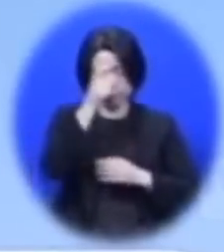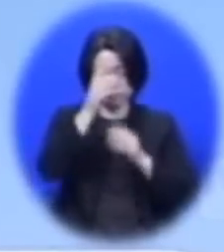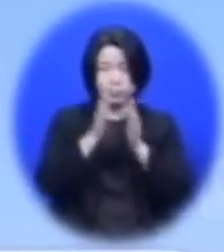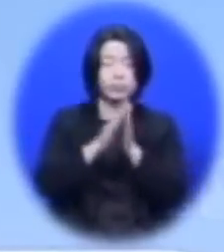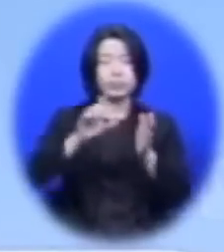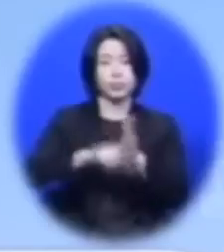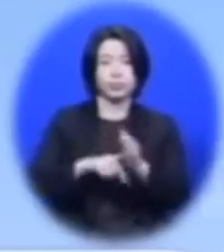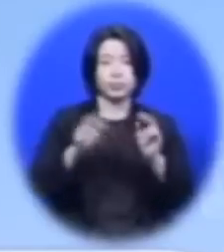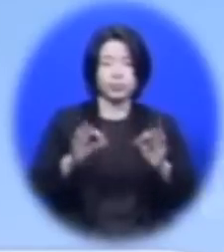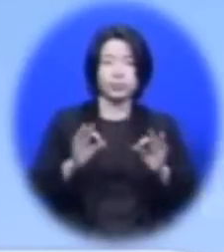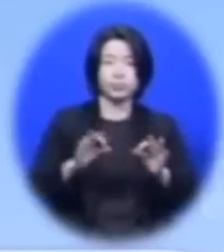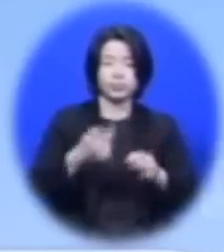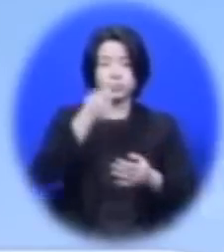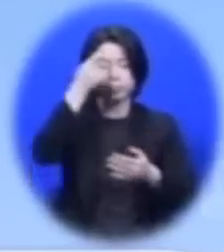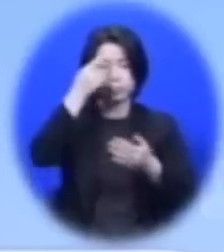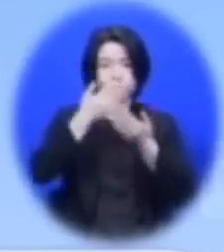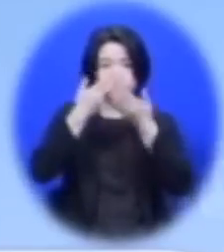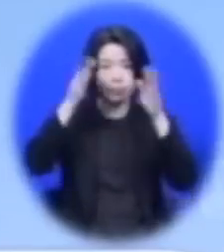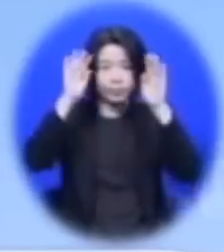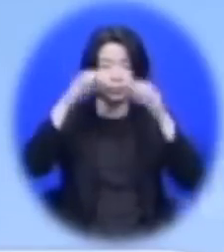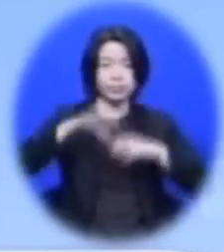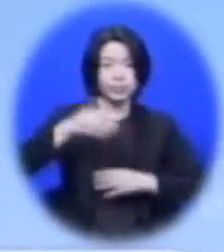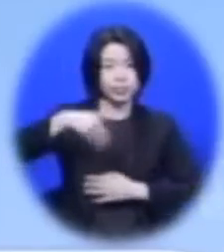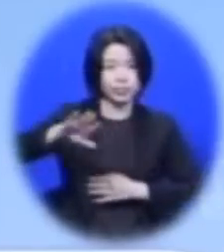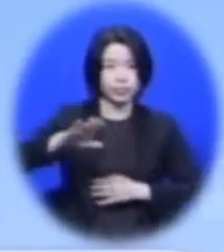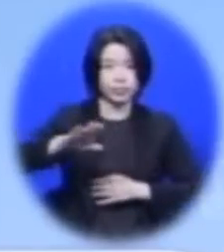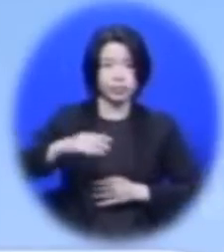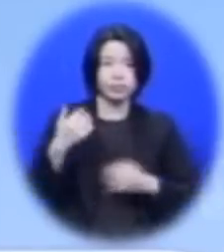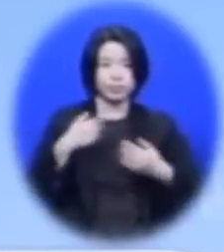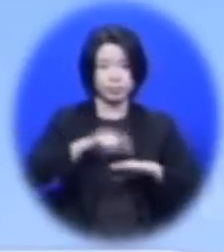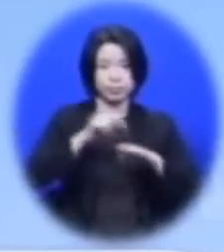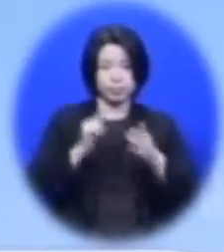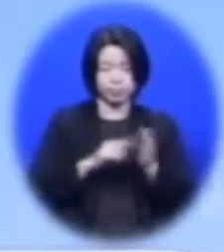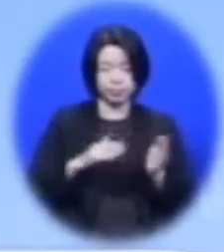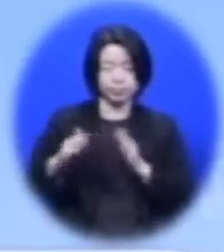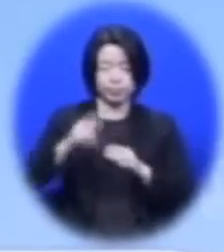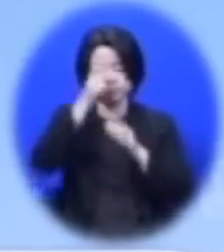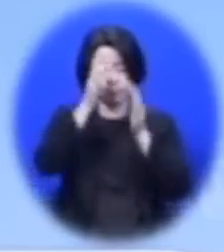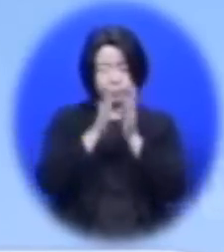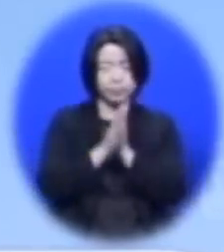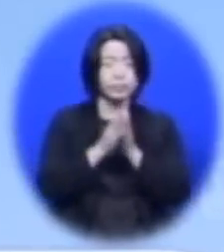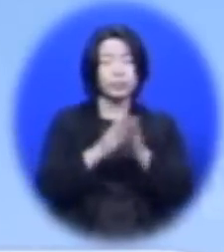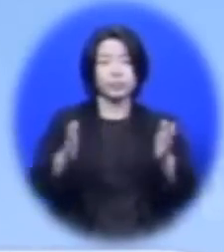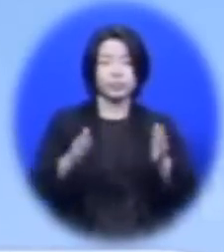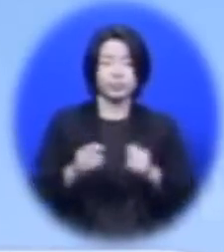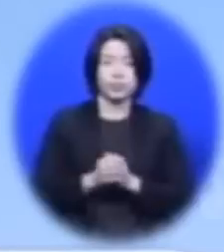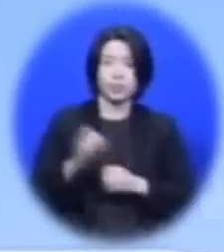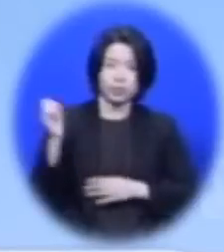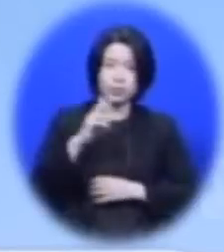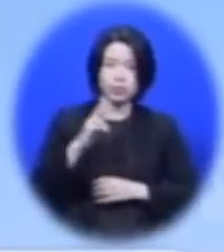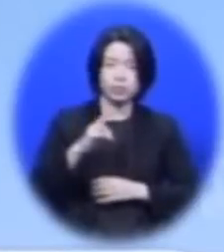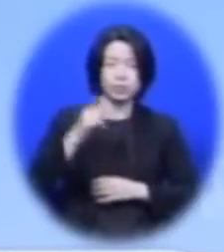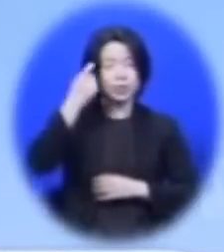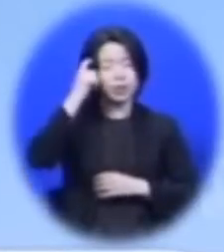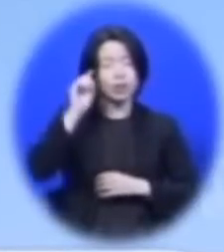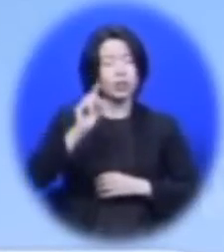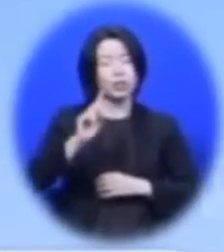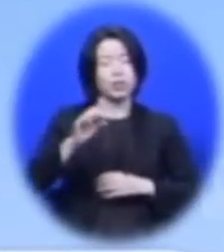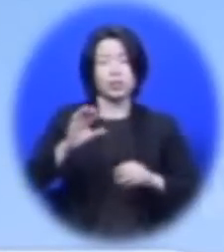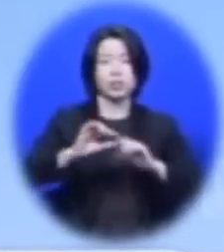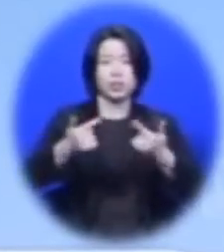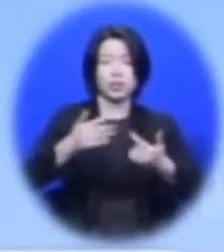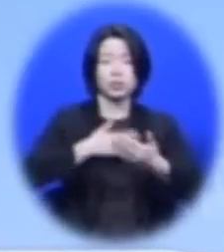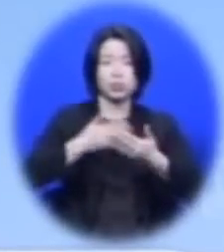인도로 돌아가야지 하고 마음을 가다듬고 기도를 시작하는 순간 갑자기 전혀 생각하지도 않았던